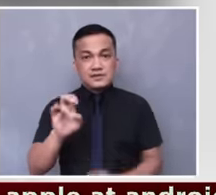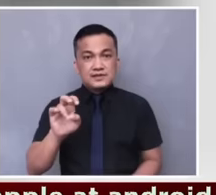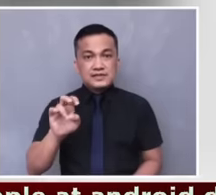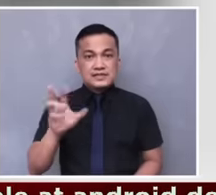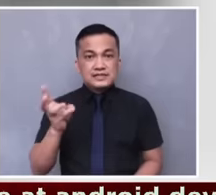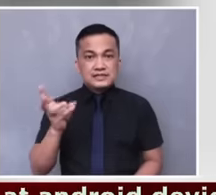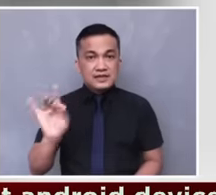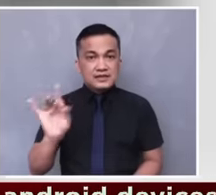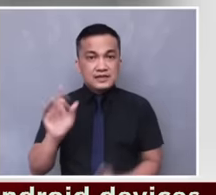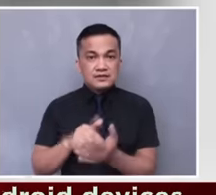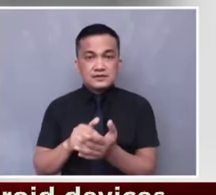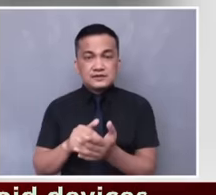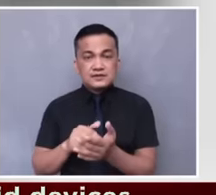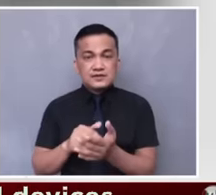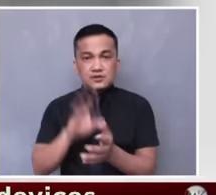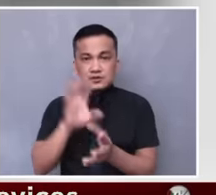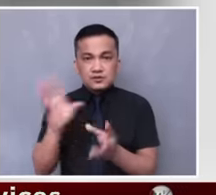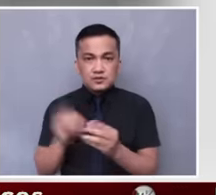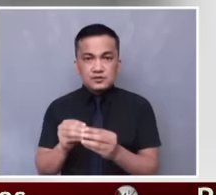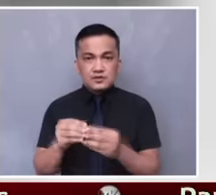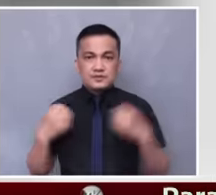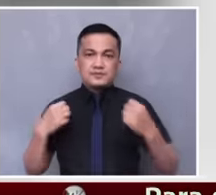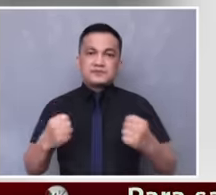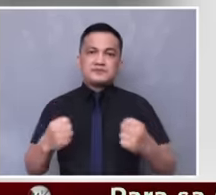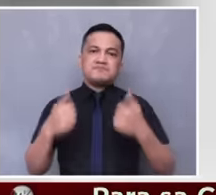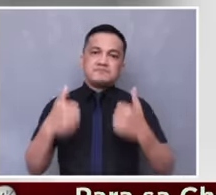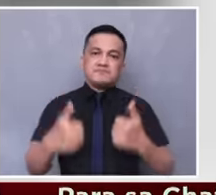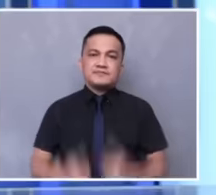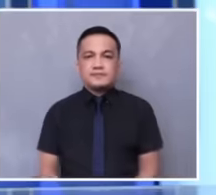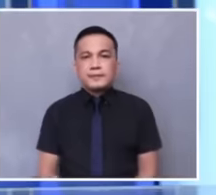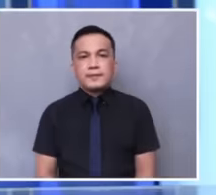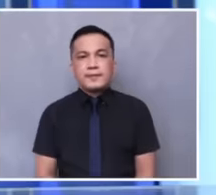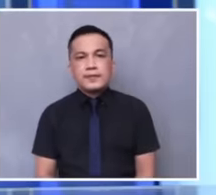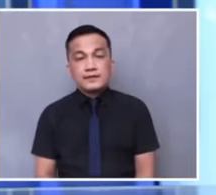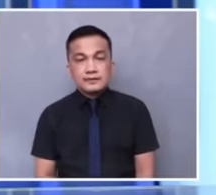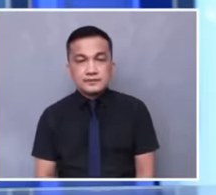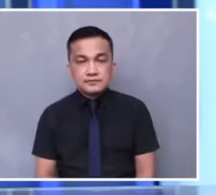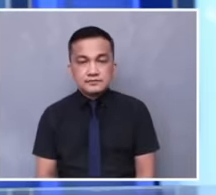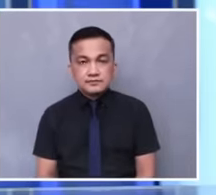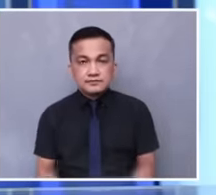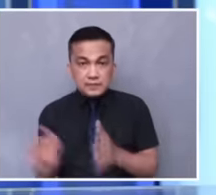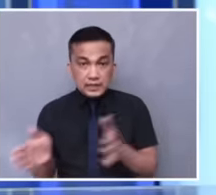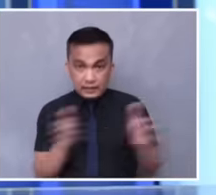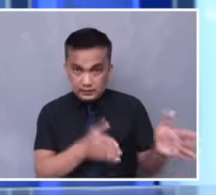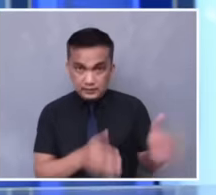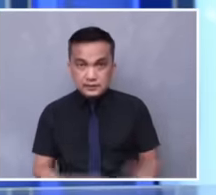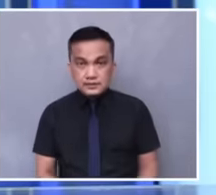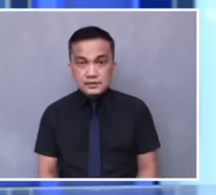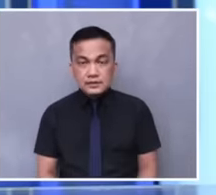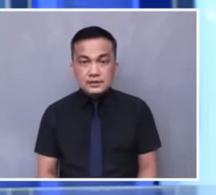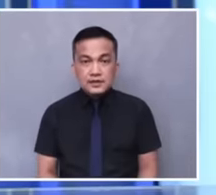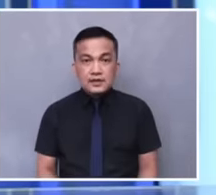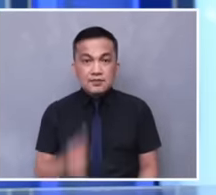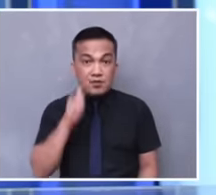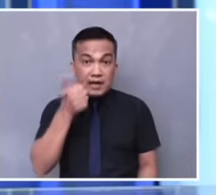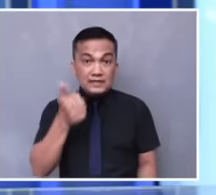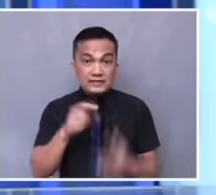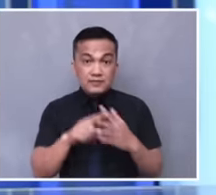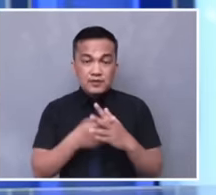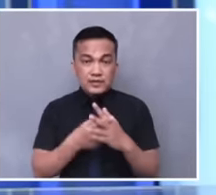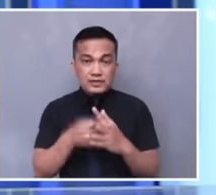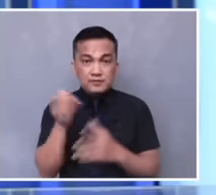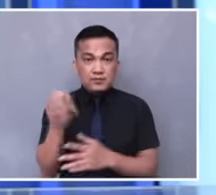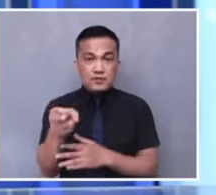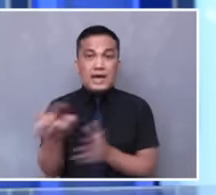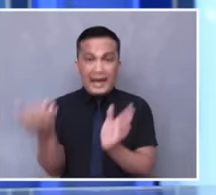2,768,000 na total recoveries. Sa ibang balita naman, simula na bukas ang pagpapatupad muli